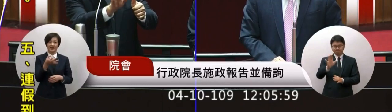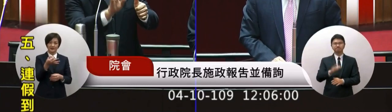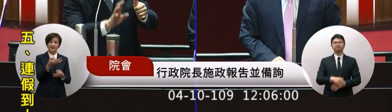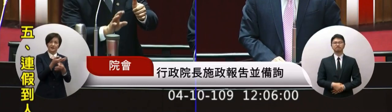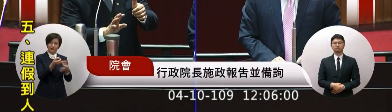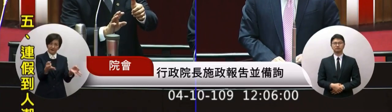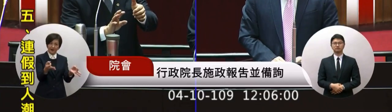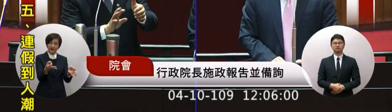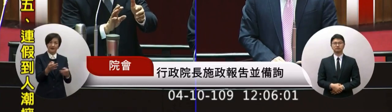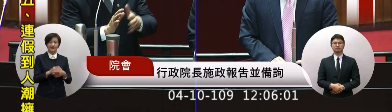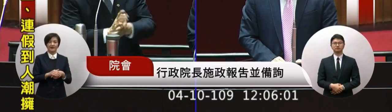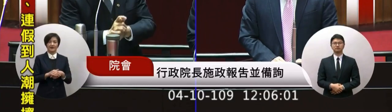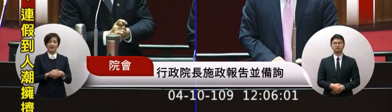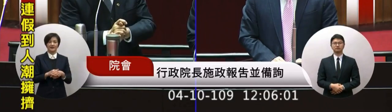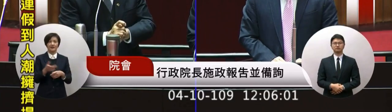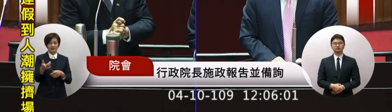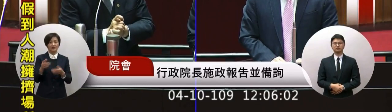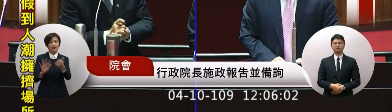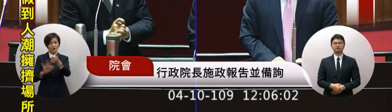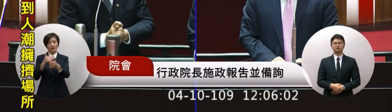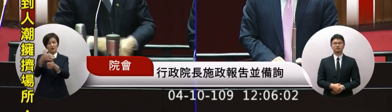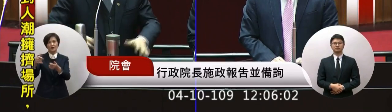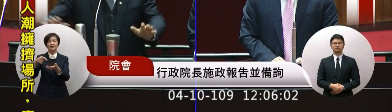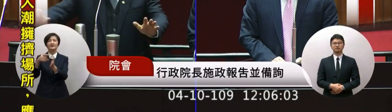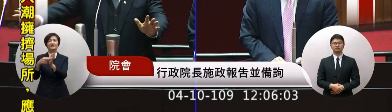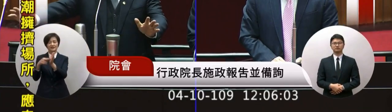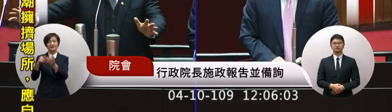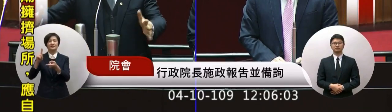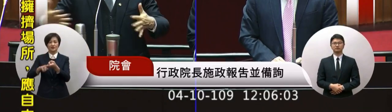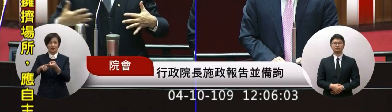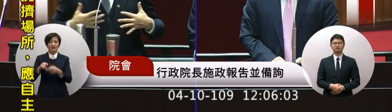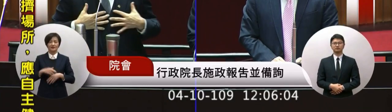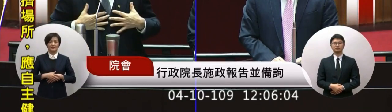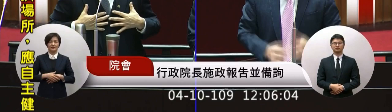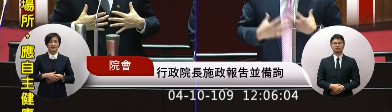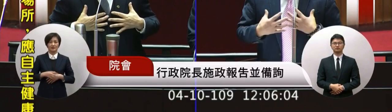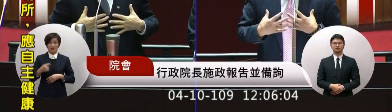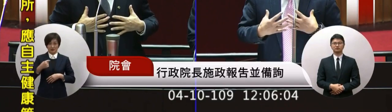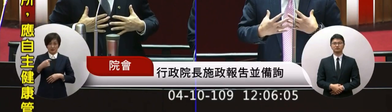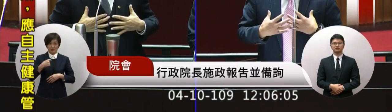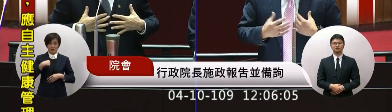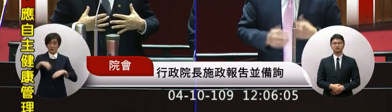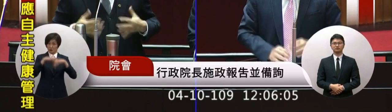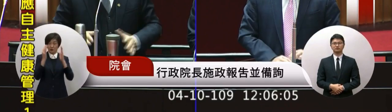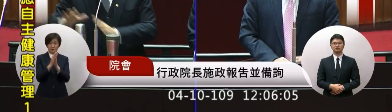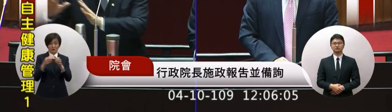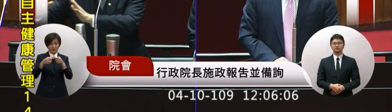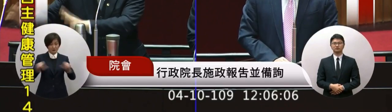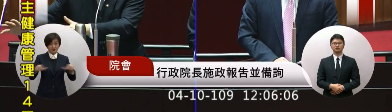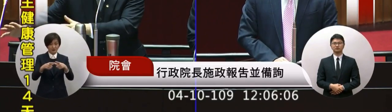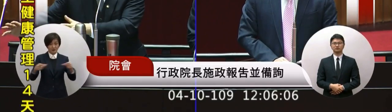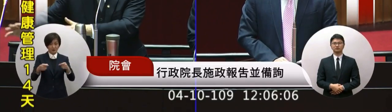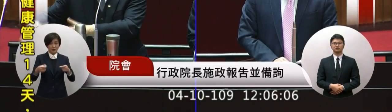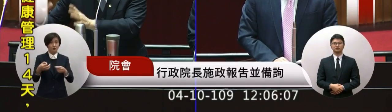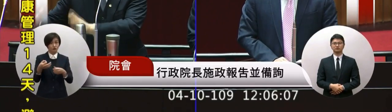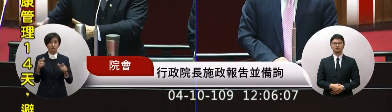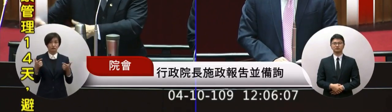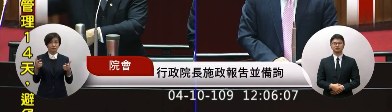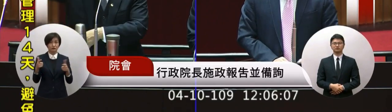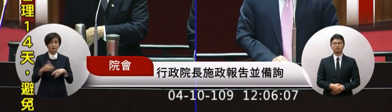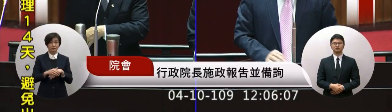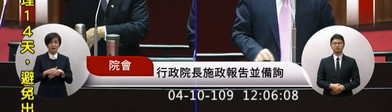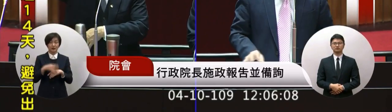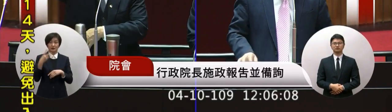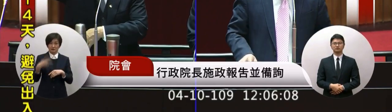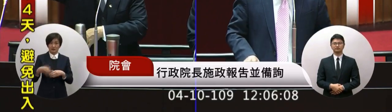金，委员讲这样很有道理，不要以为我们只有抵用券， 对对， 我们还有现金， 对， 我们的现